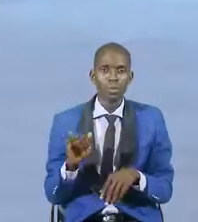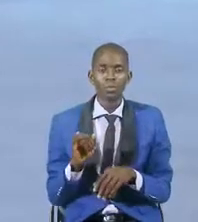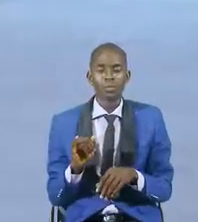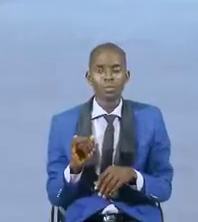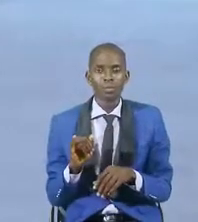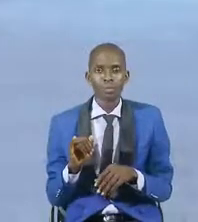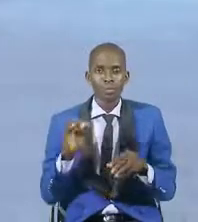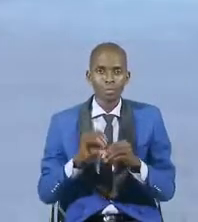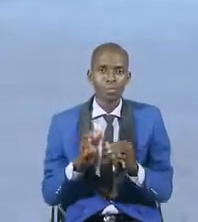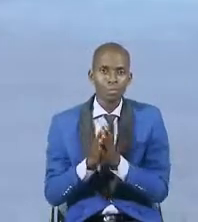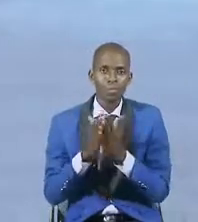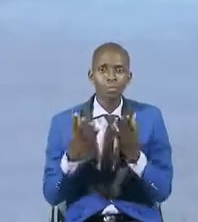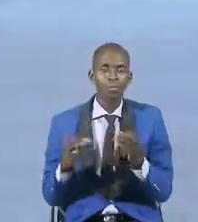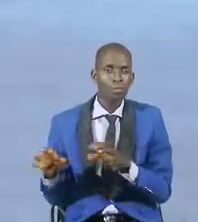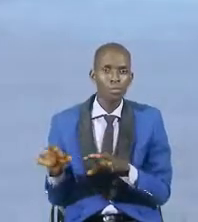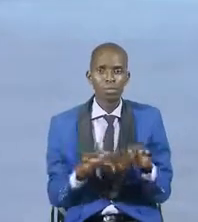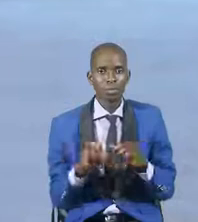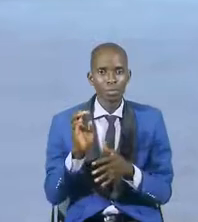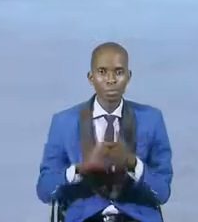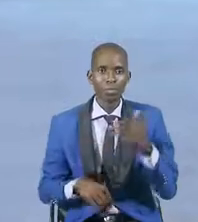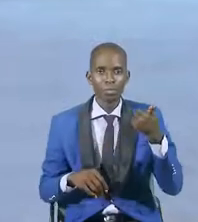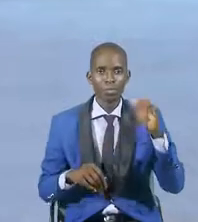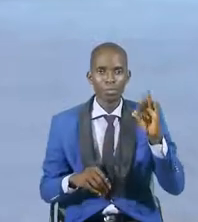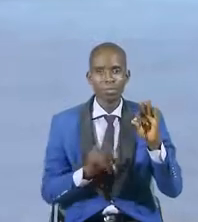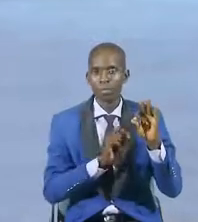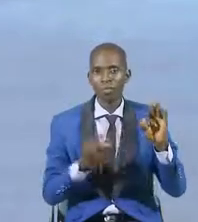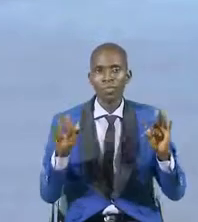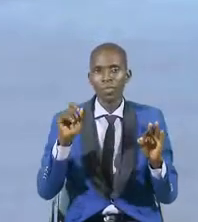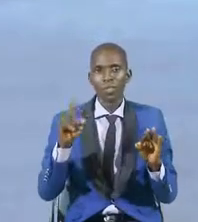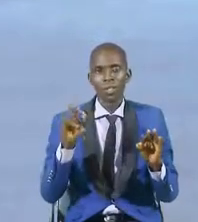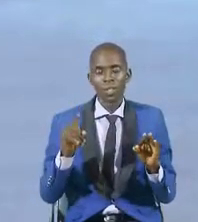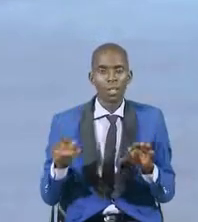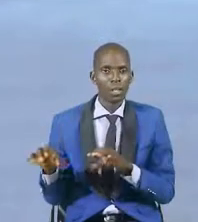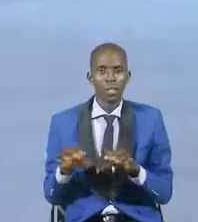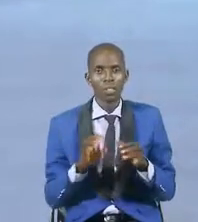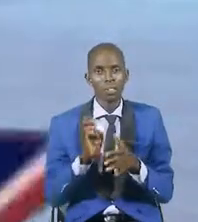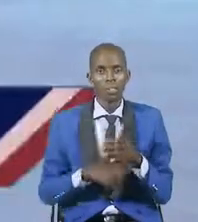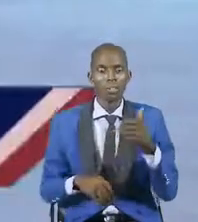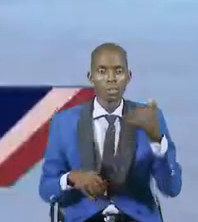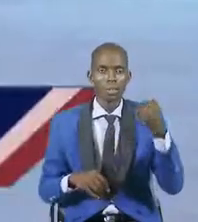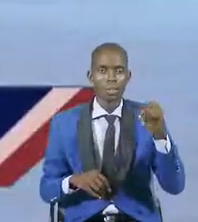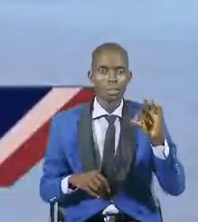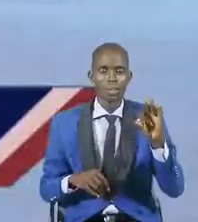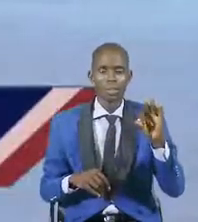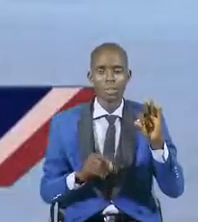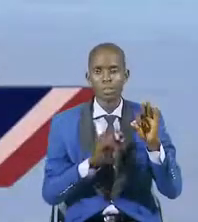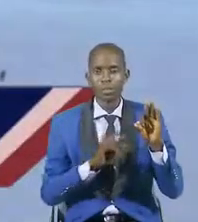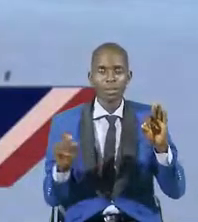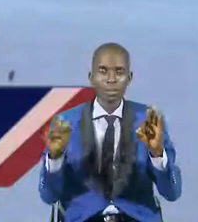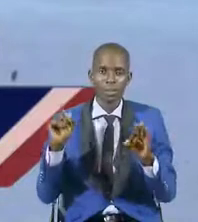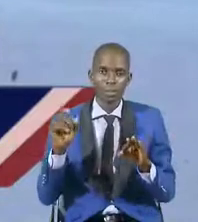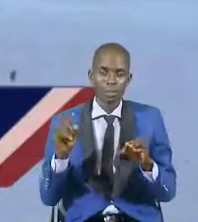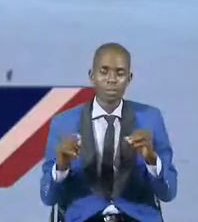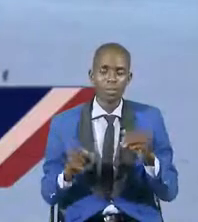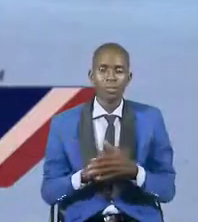des miracles. On va aux Actes 19, Actes chapitre 19.